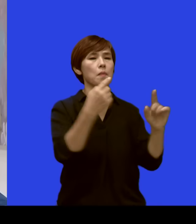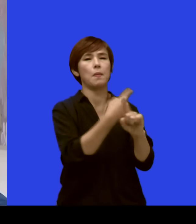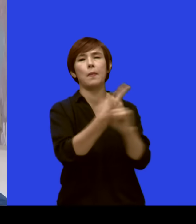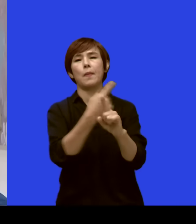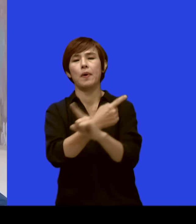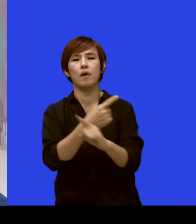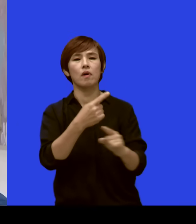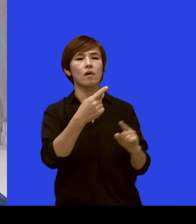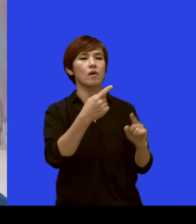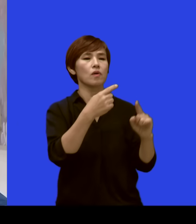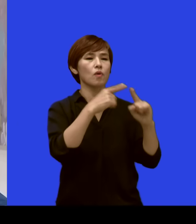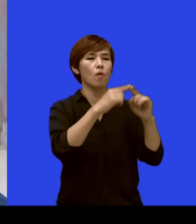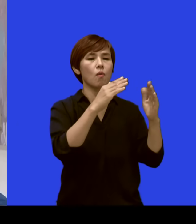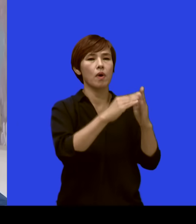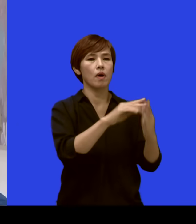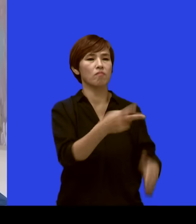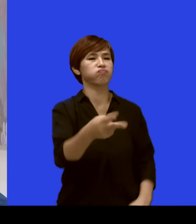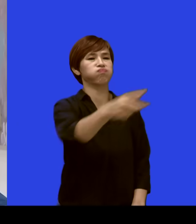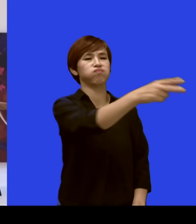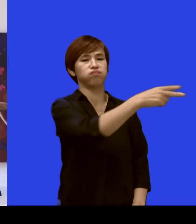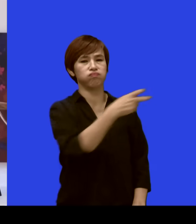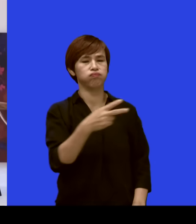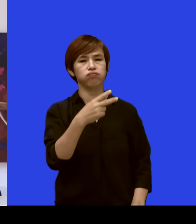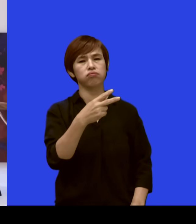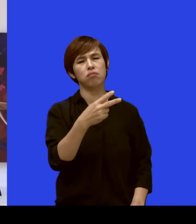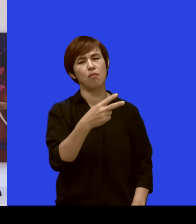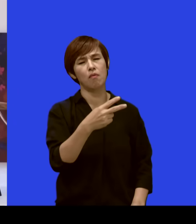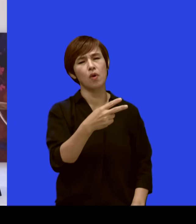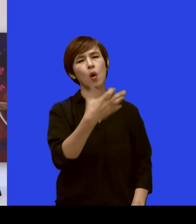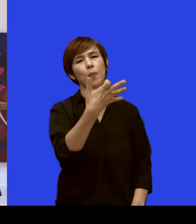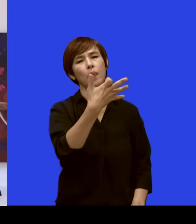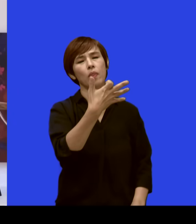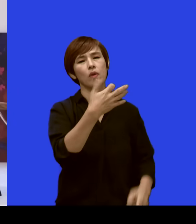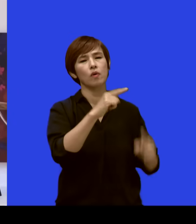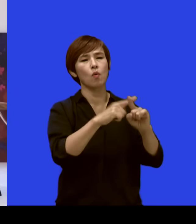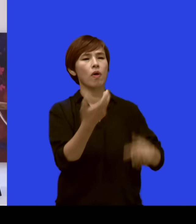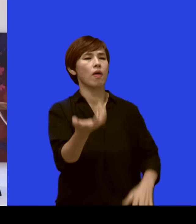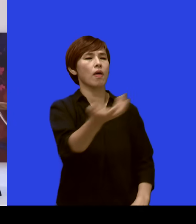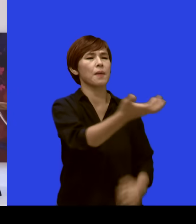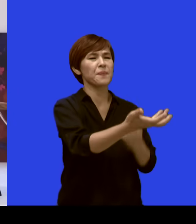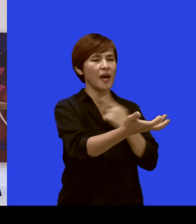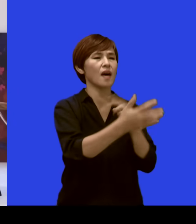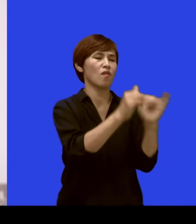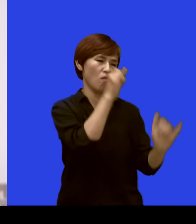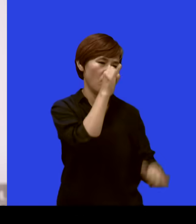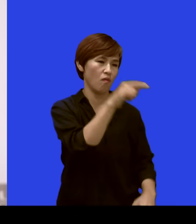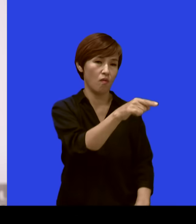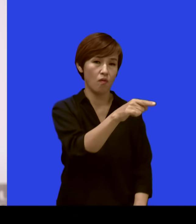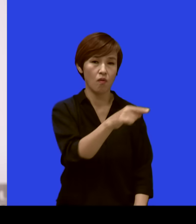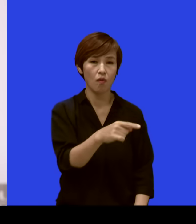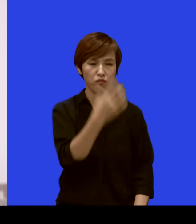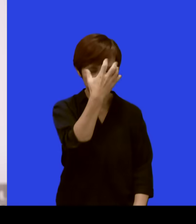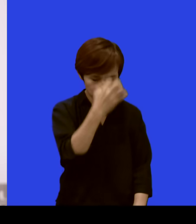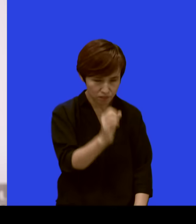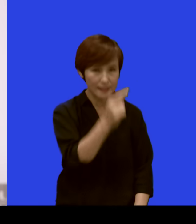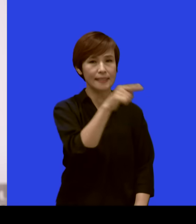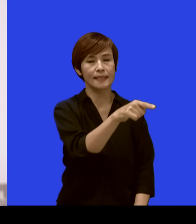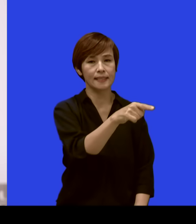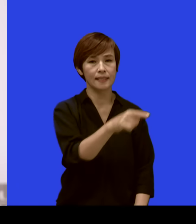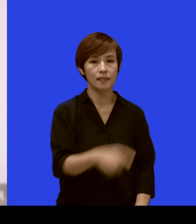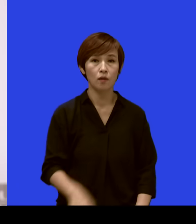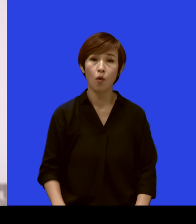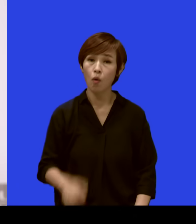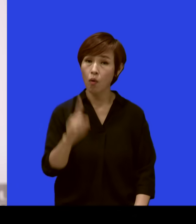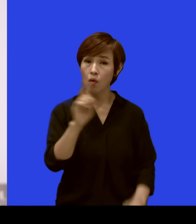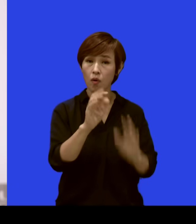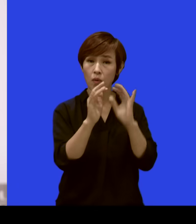우울증과 조울증이 주기적으로 찾아오면 또 교회를 못 나가시는 거예요. 어떤 분은 그